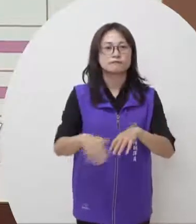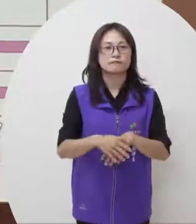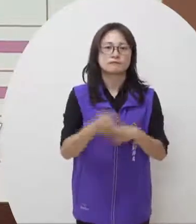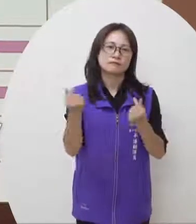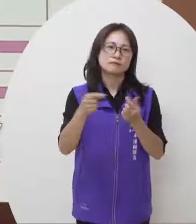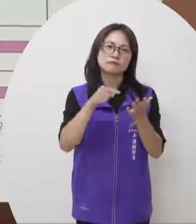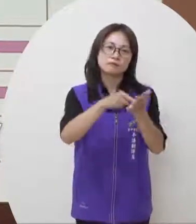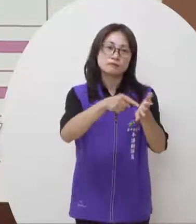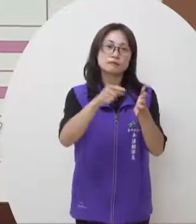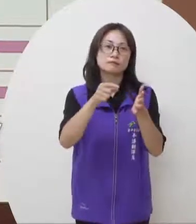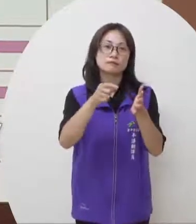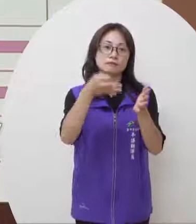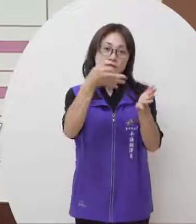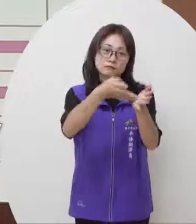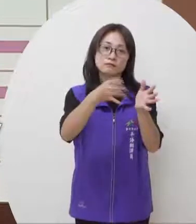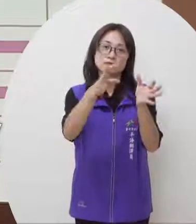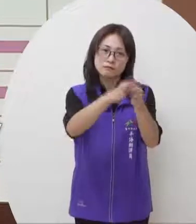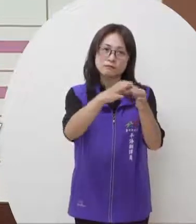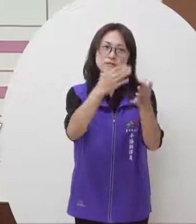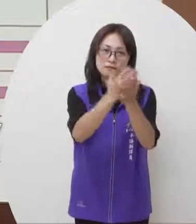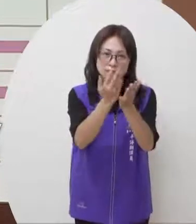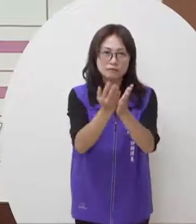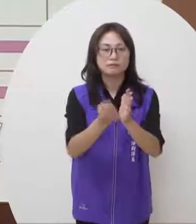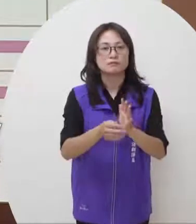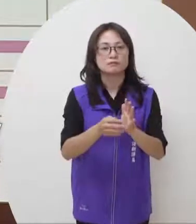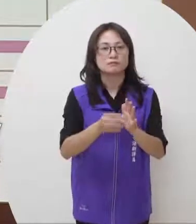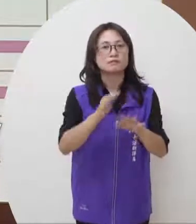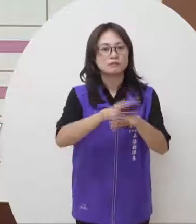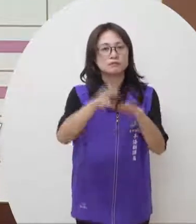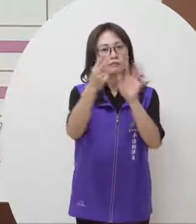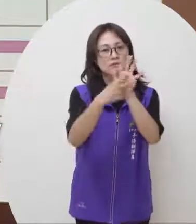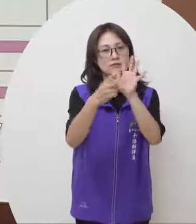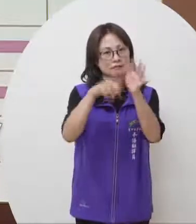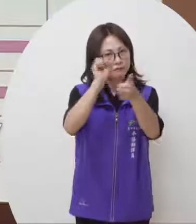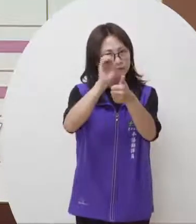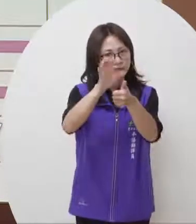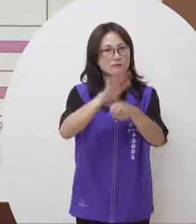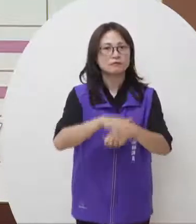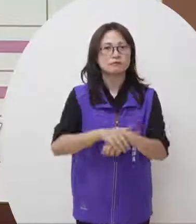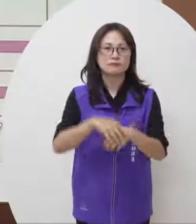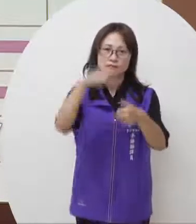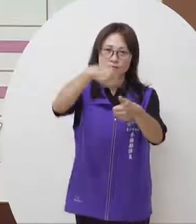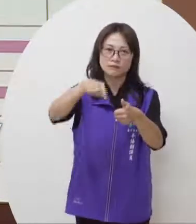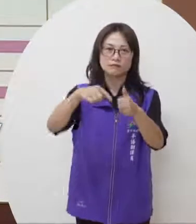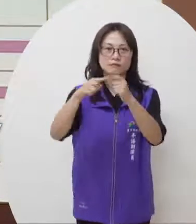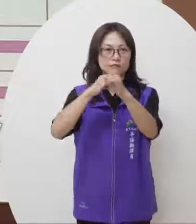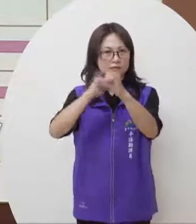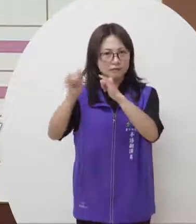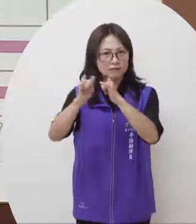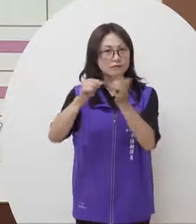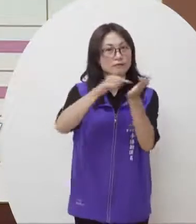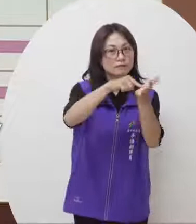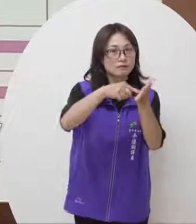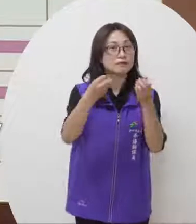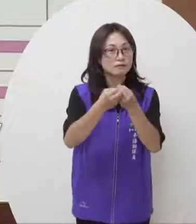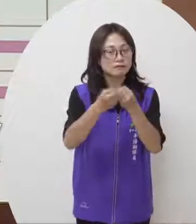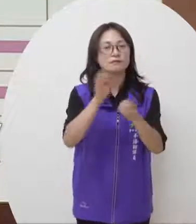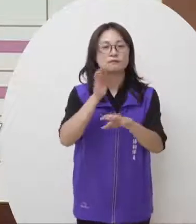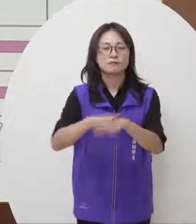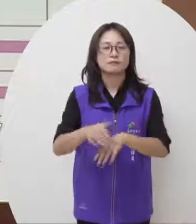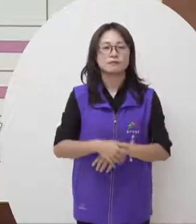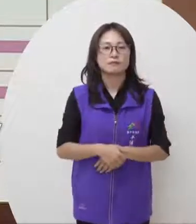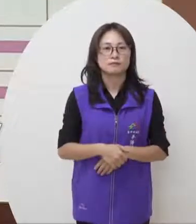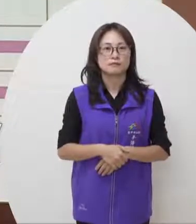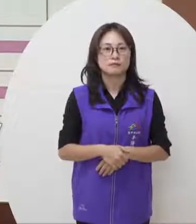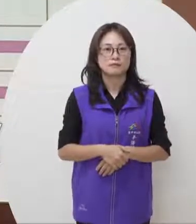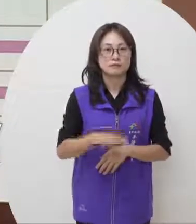我们的公务同仁怎么来协助，那民众怎么知道怎么样去做绑卡，怎么能处理这件事哦。那后来就是我们有校